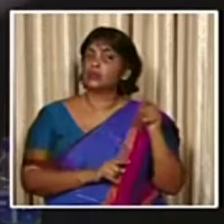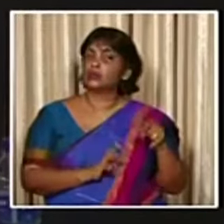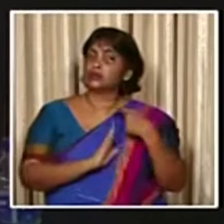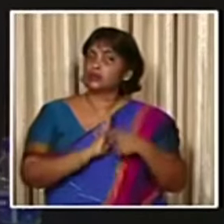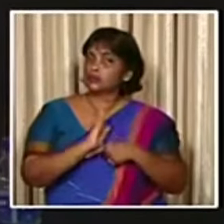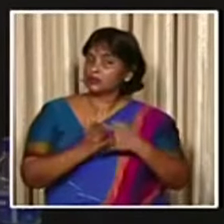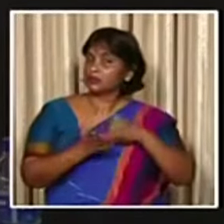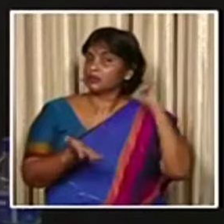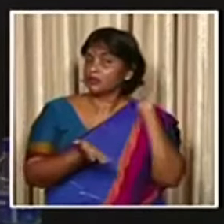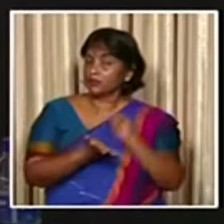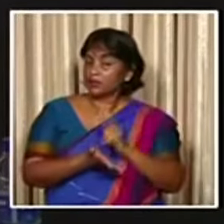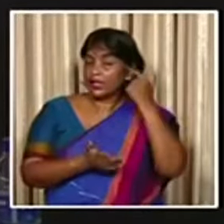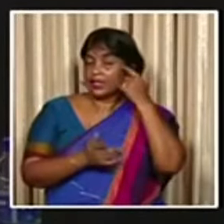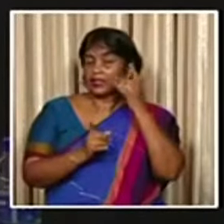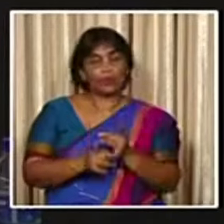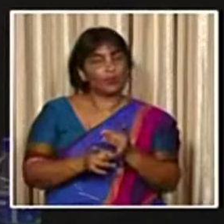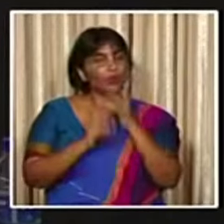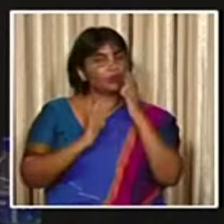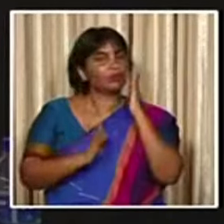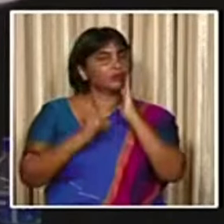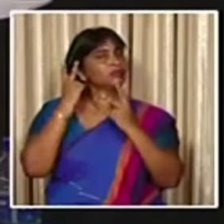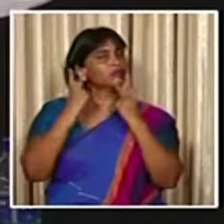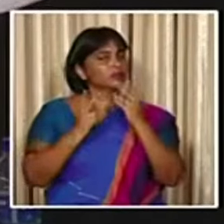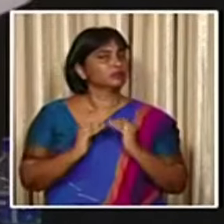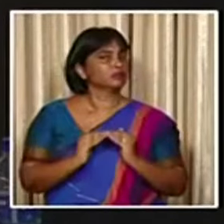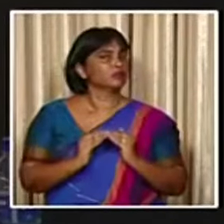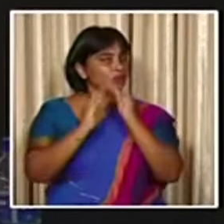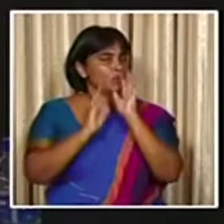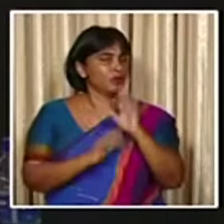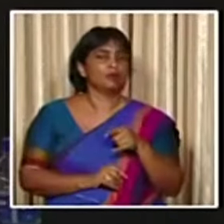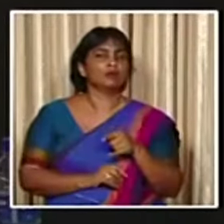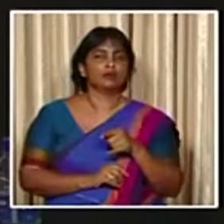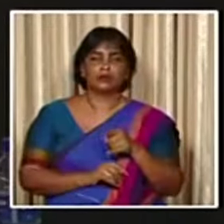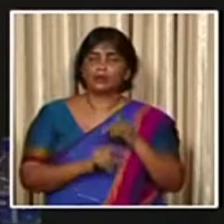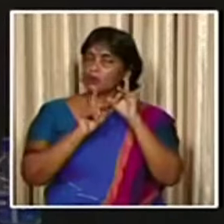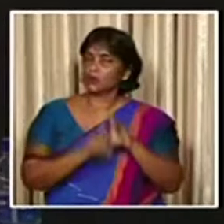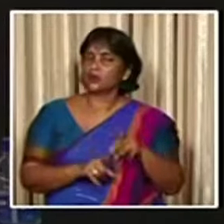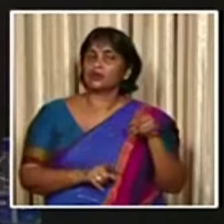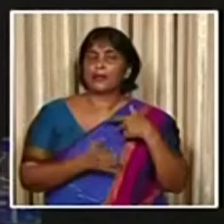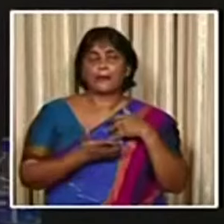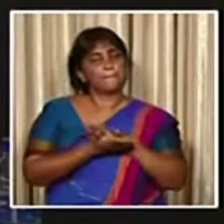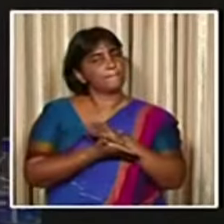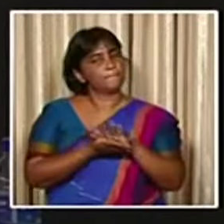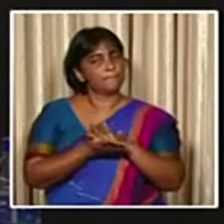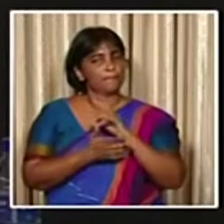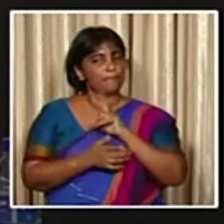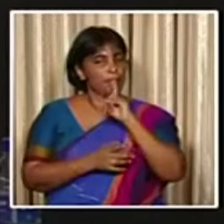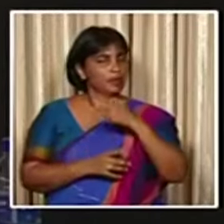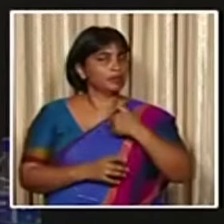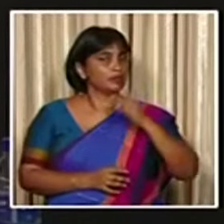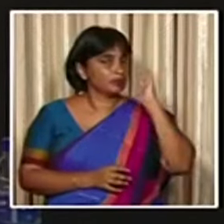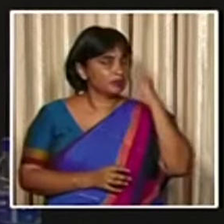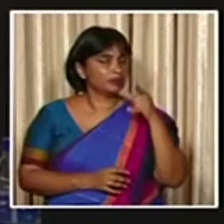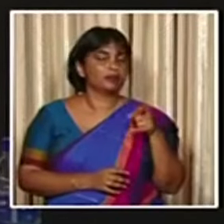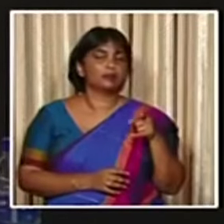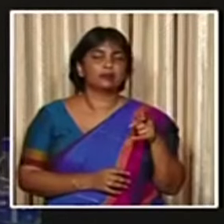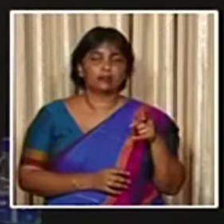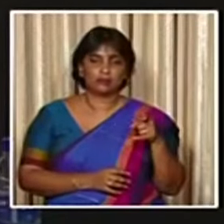මේ රටට එන්න හිතන විදිහට සංචාරක ශේෂය ප්‍රවර්ධනය කරන්න ඕන. ඉතින් ඒ නිසා අපි පැහැදිලිව කියනවා විශේෂයෙන්ම